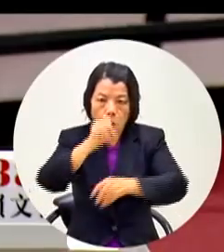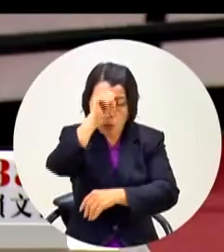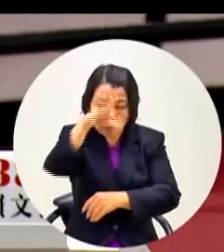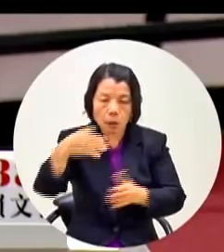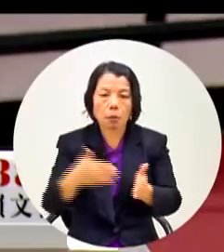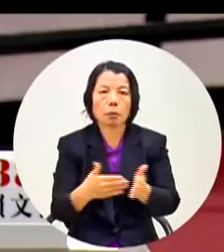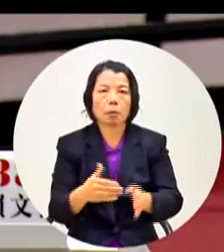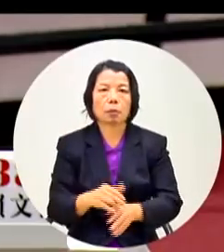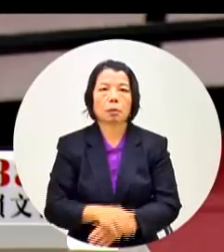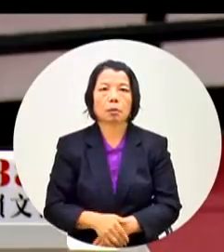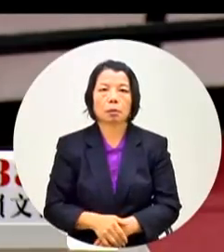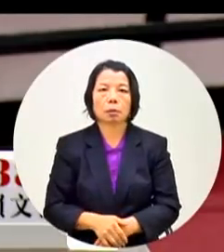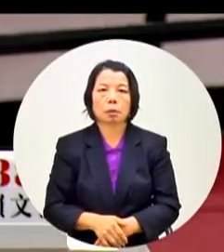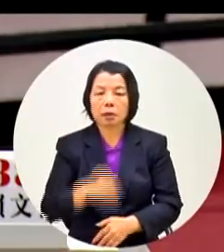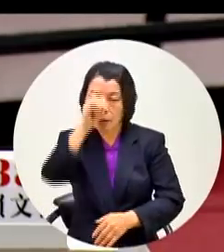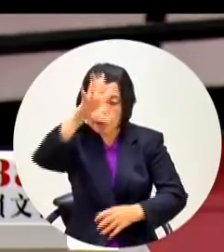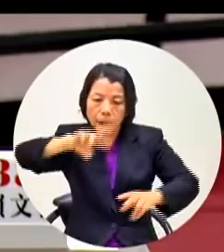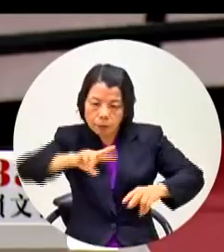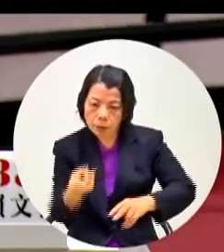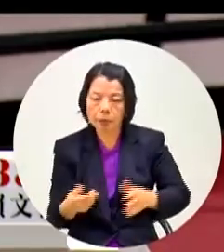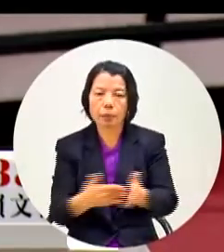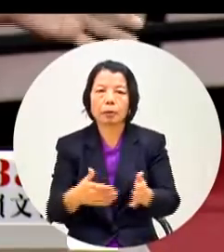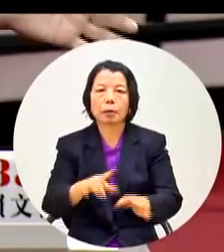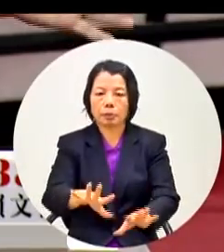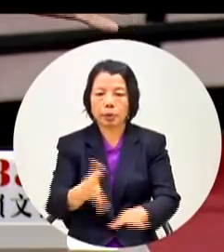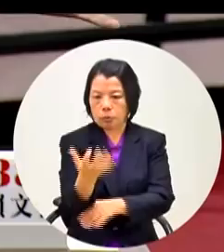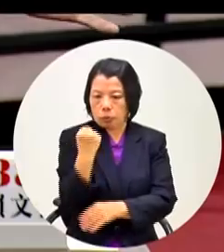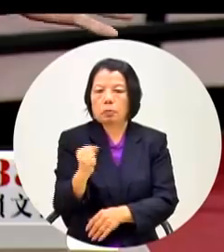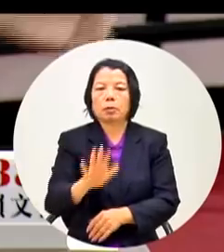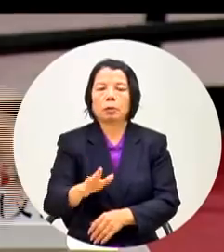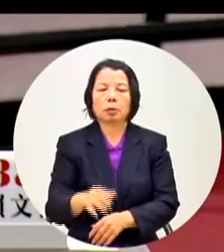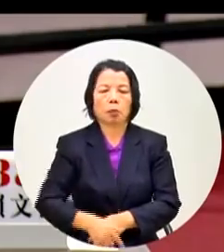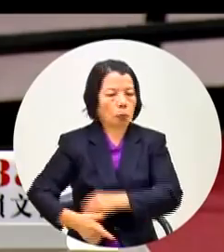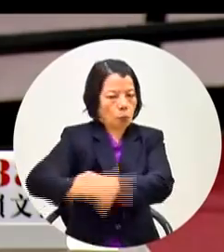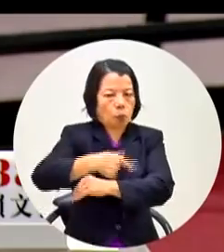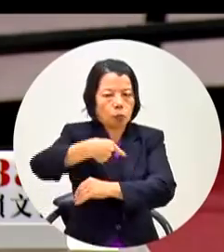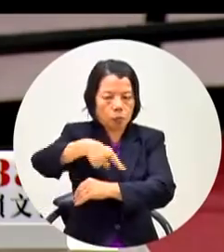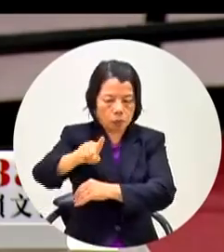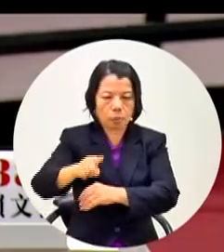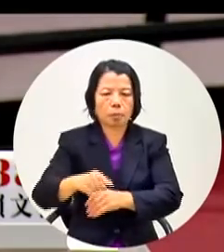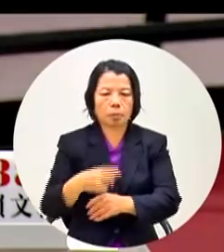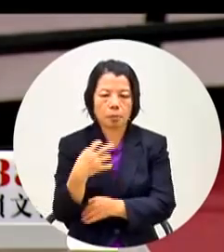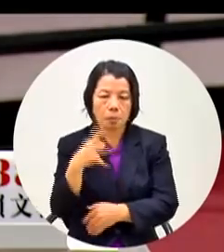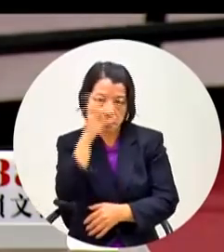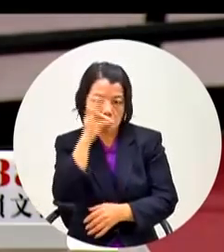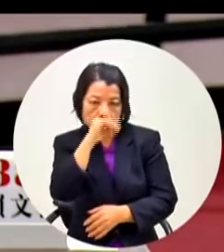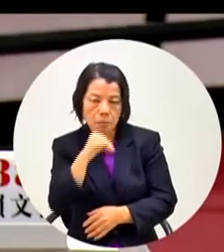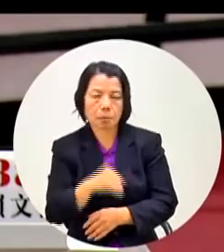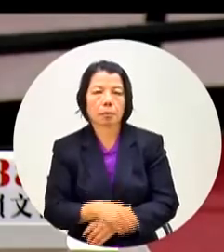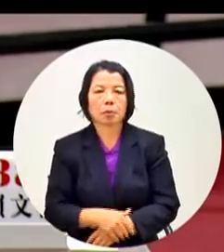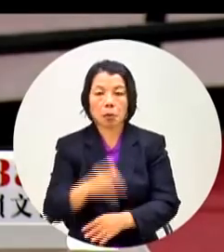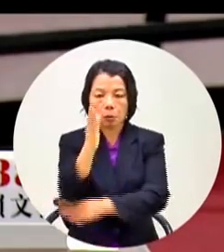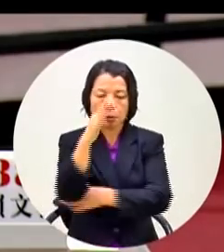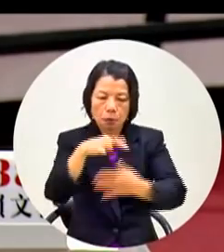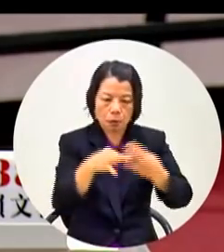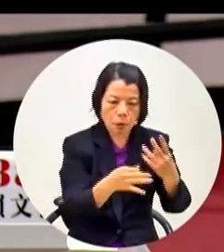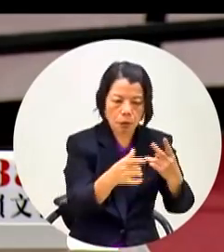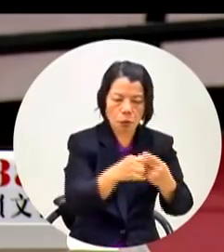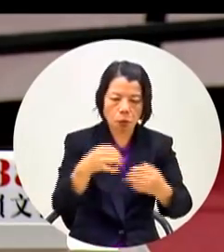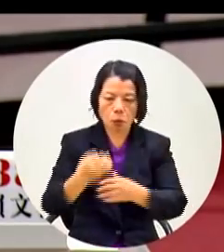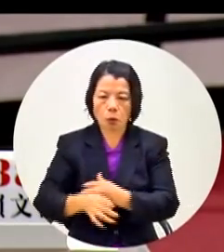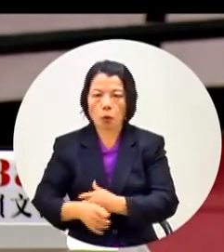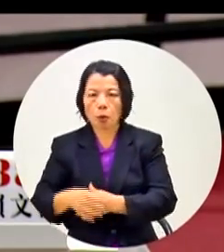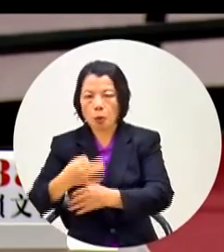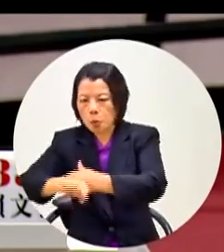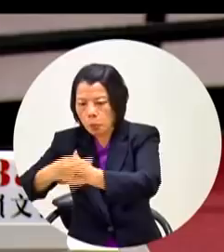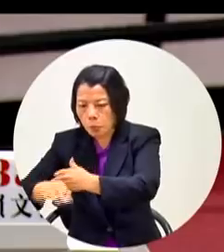中都有权力啊，赶快去查哦。但我讲的政策归政策的讨论，然后弊案的弊案归弊案啊，不要从把弊案，就算他有